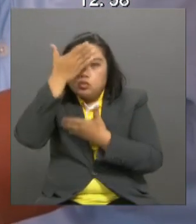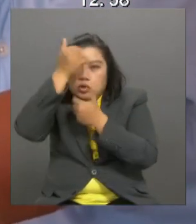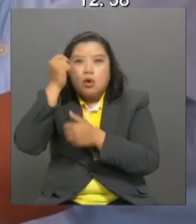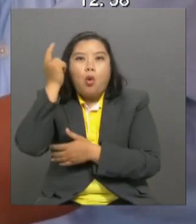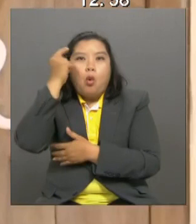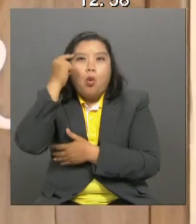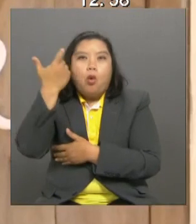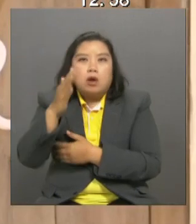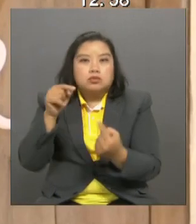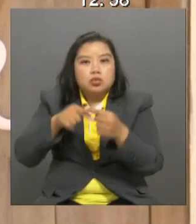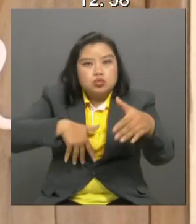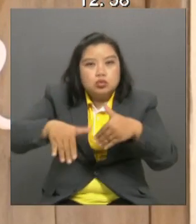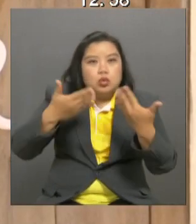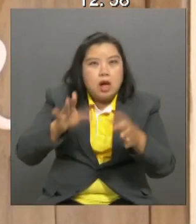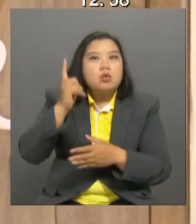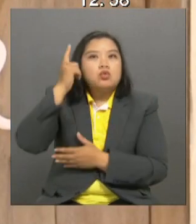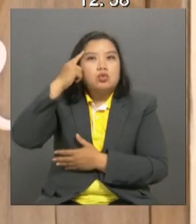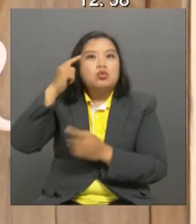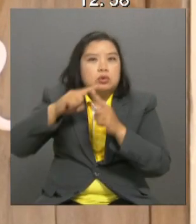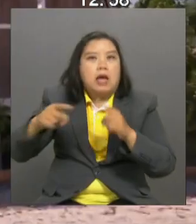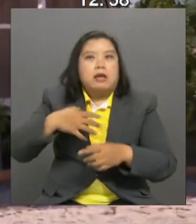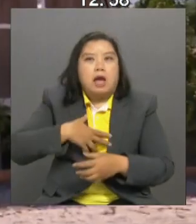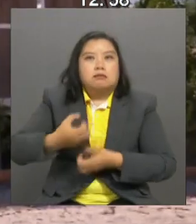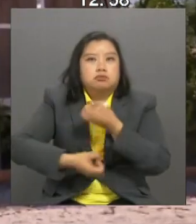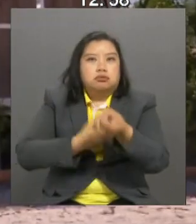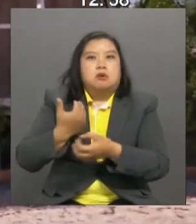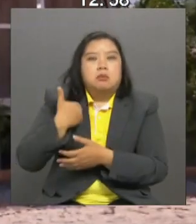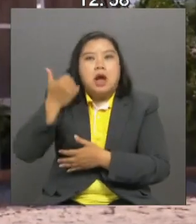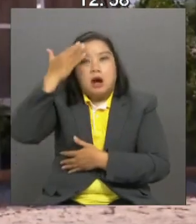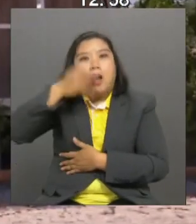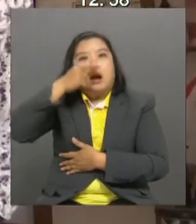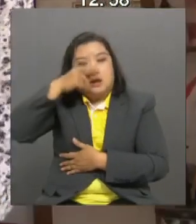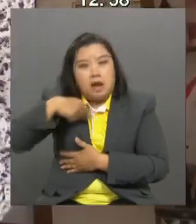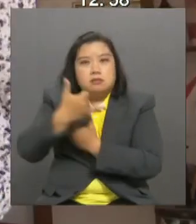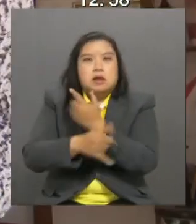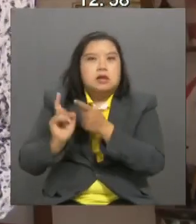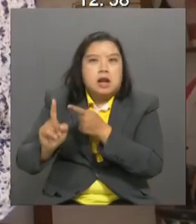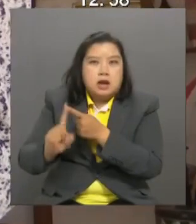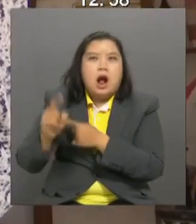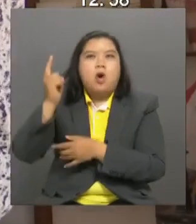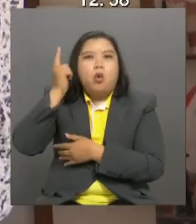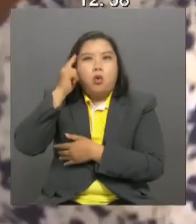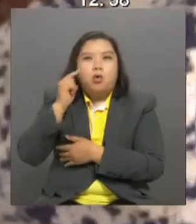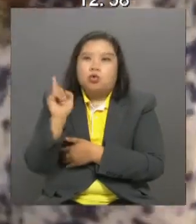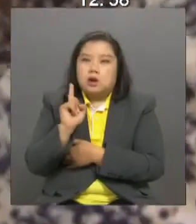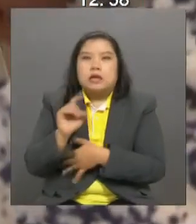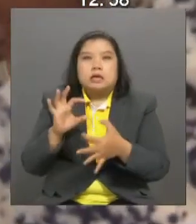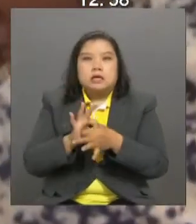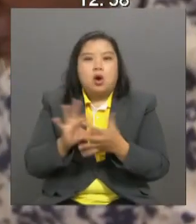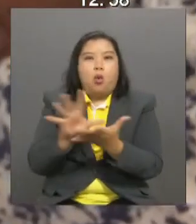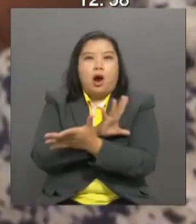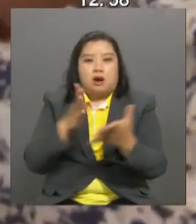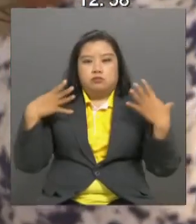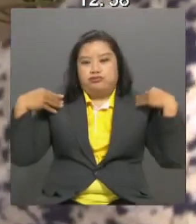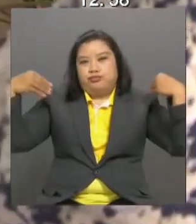ะคนในท้องถิ่นแต่มุ่งหวังถ่ายทอดให้คนรุ่นใหม่ทั้งชาวไทยและชาวต่างชาติได้เห็นเสน่ห์ของศิลปะวัฒนธรรมมโนรา